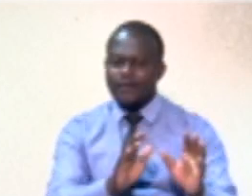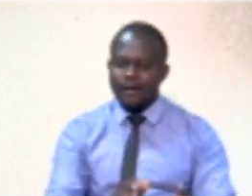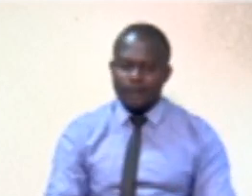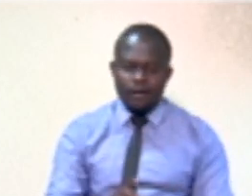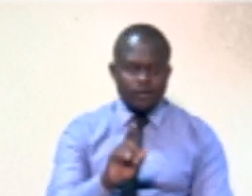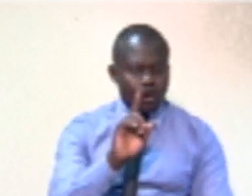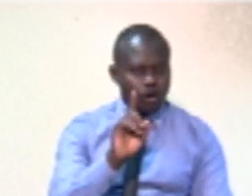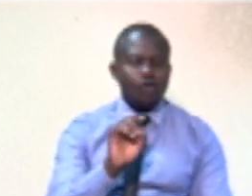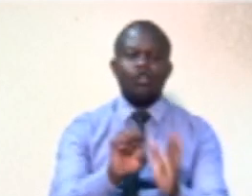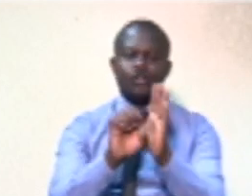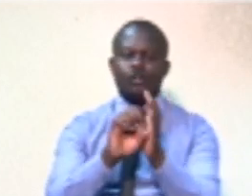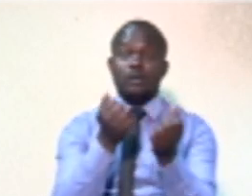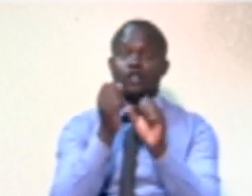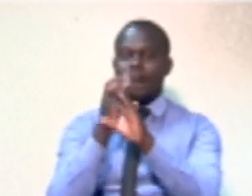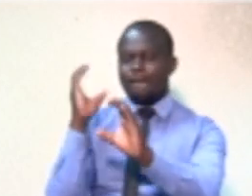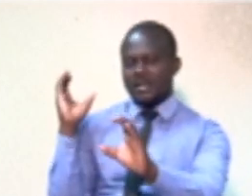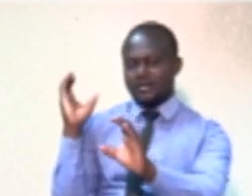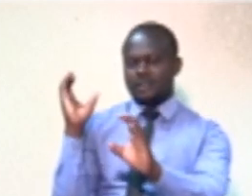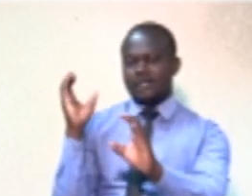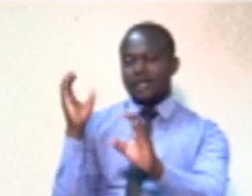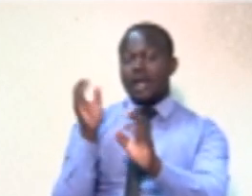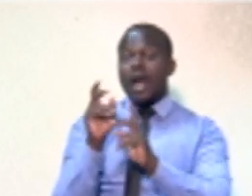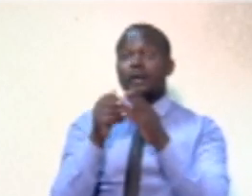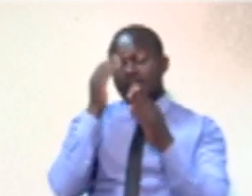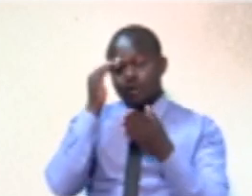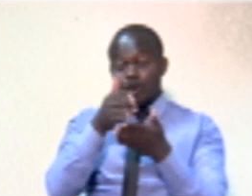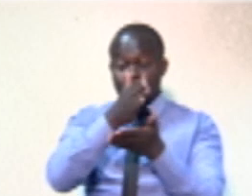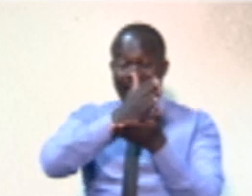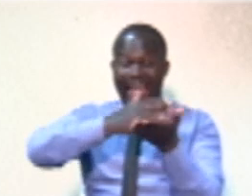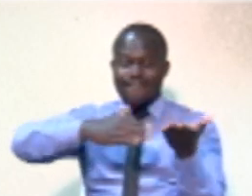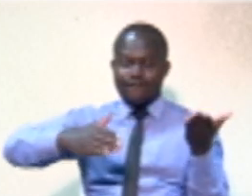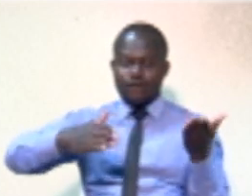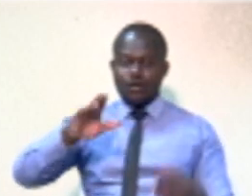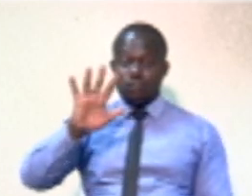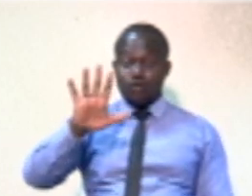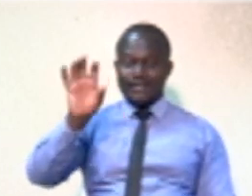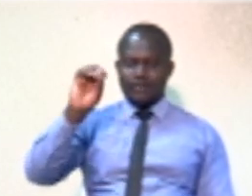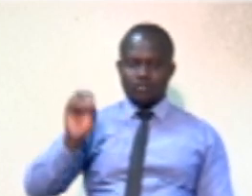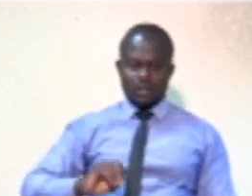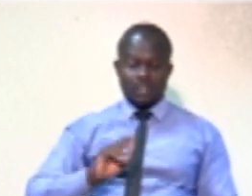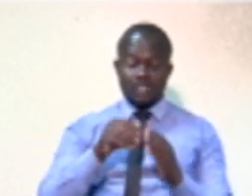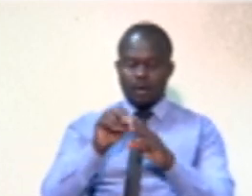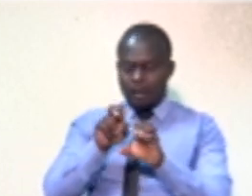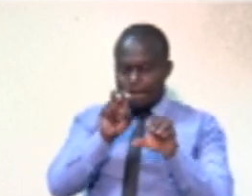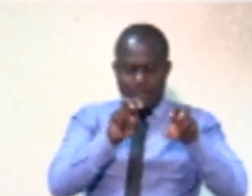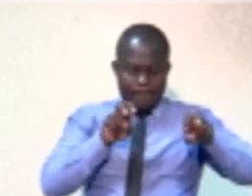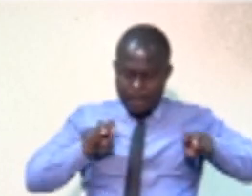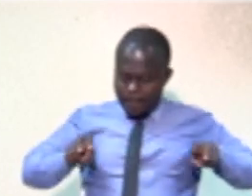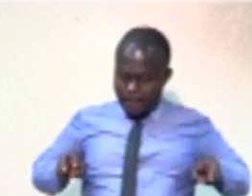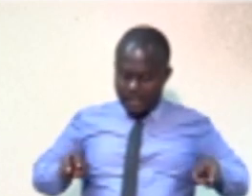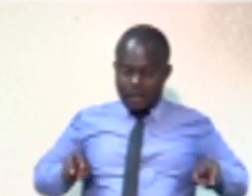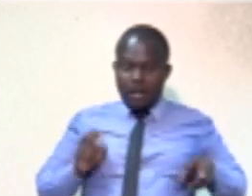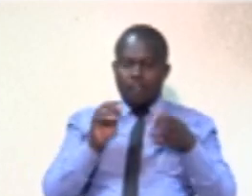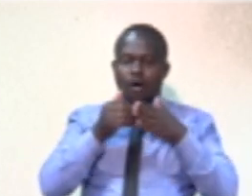Imodoka zitwara abagenzi abashoferi bazi ko bagomba gutwara abantu 50% z'imyanya yagenwe n'izo modoka ndetse bose